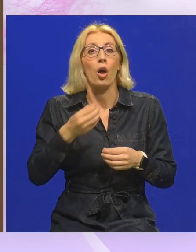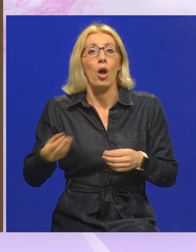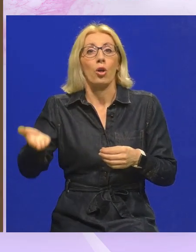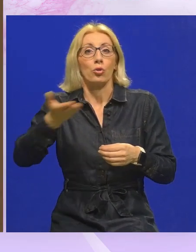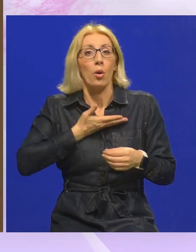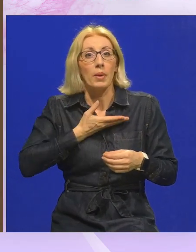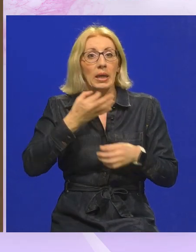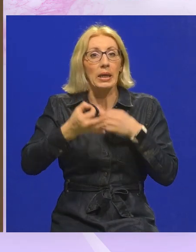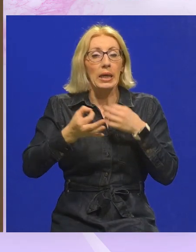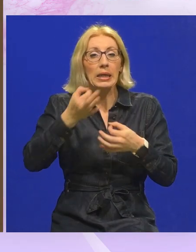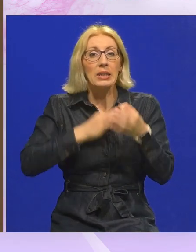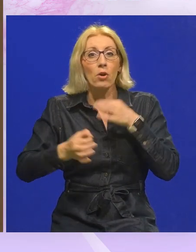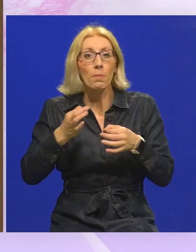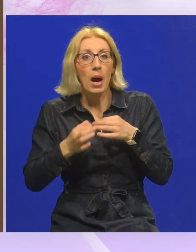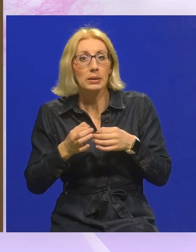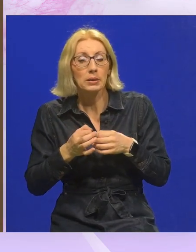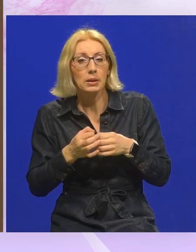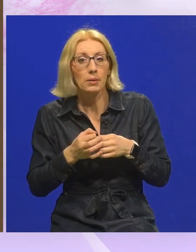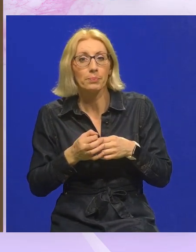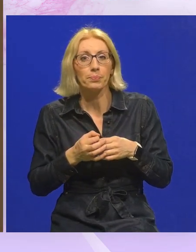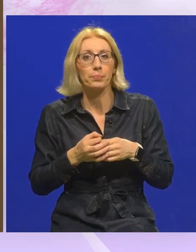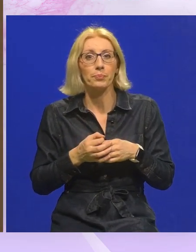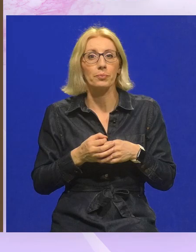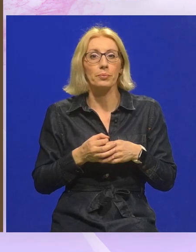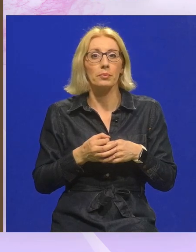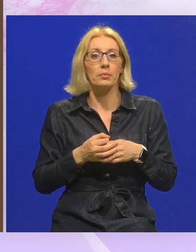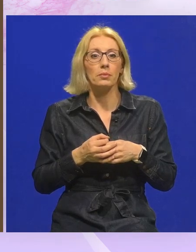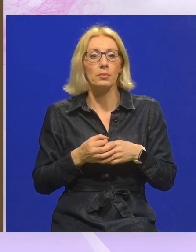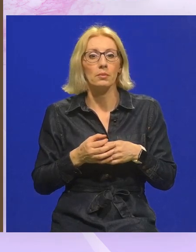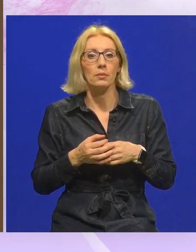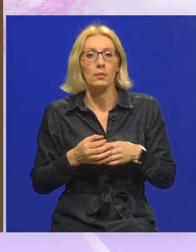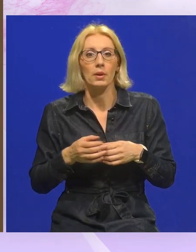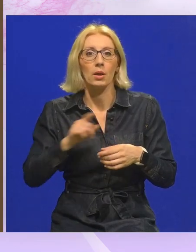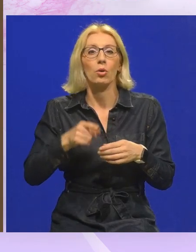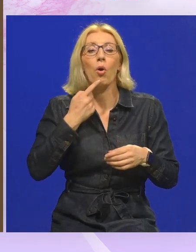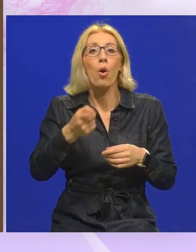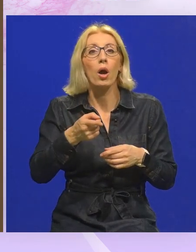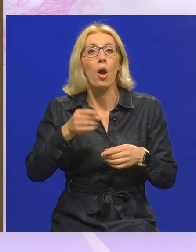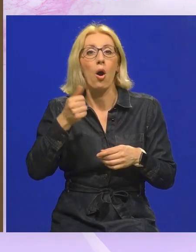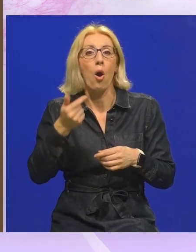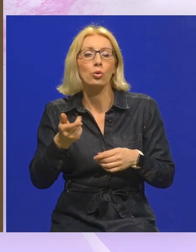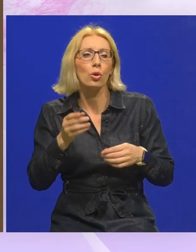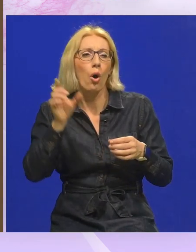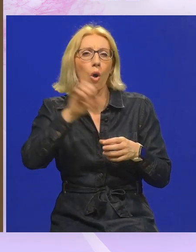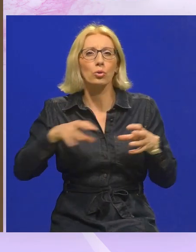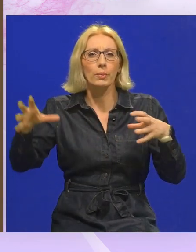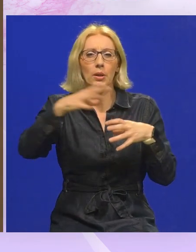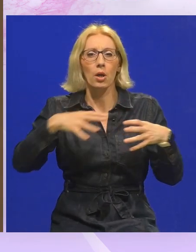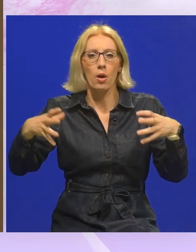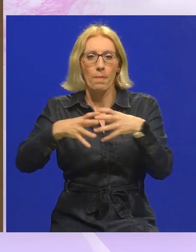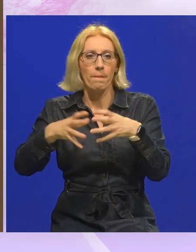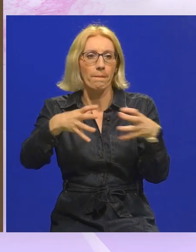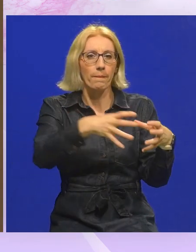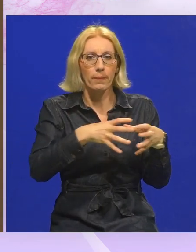o nekakvoj njihovoj perspektivi, koje su u stvari to konkretno osobitosti okruženja